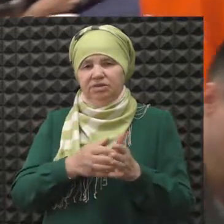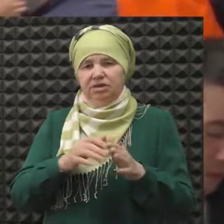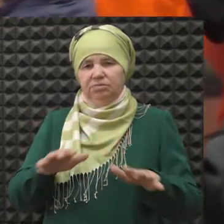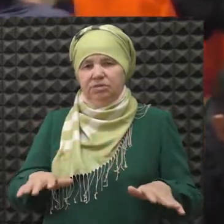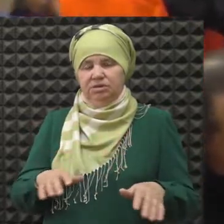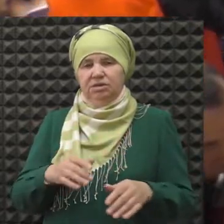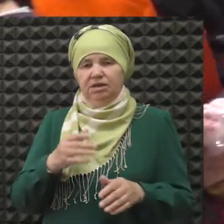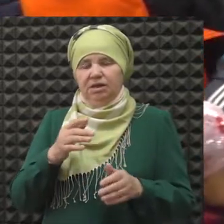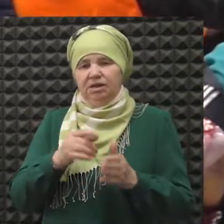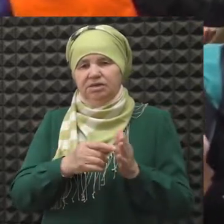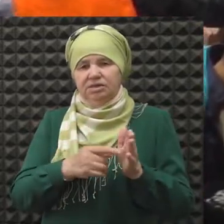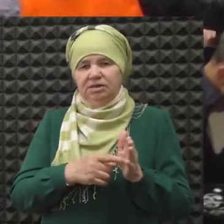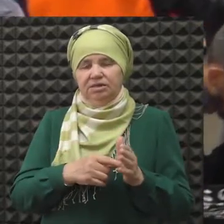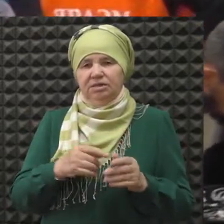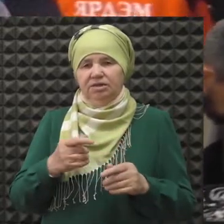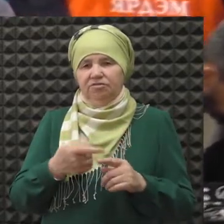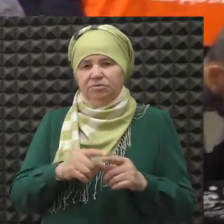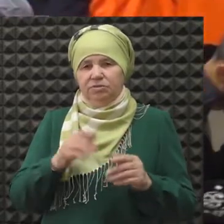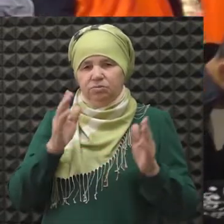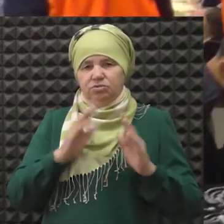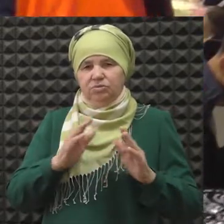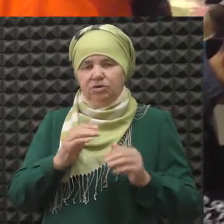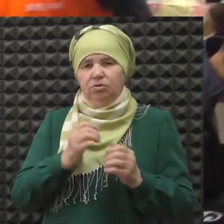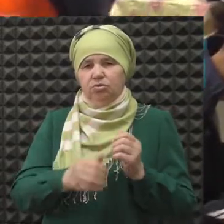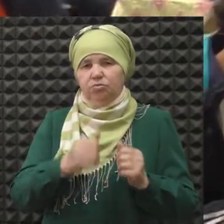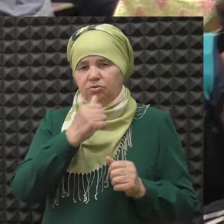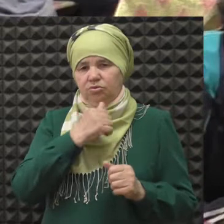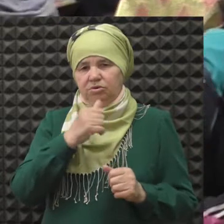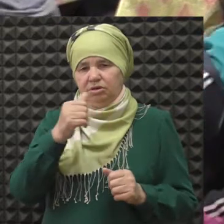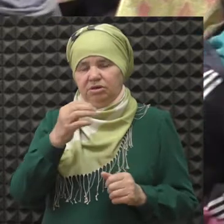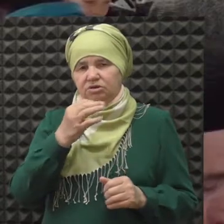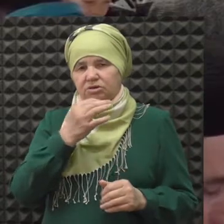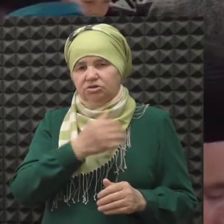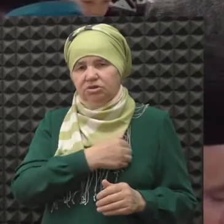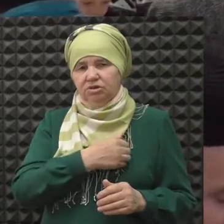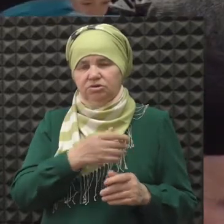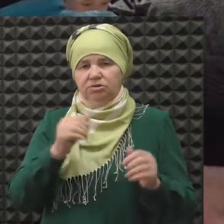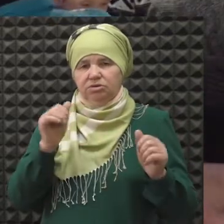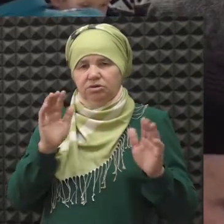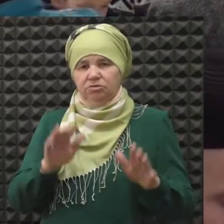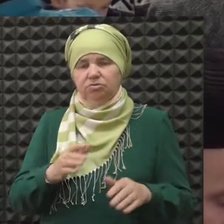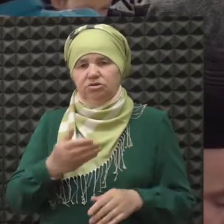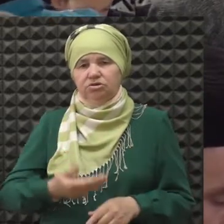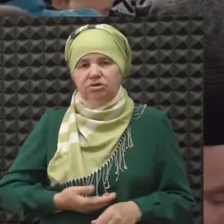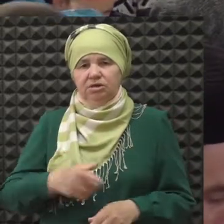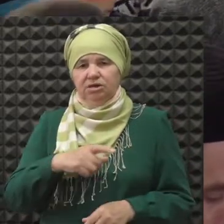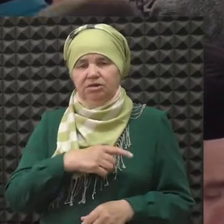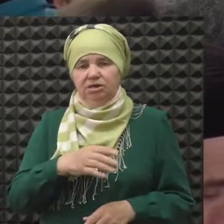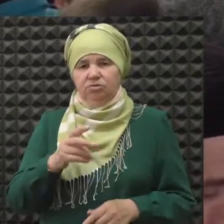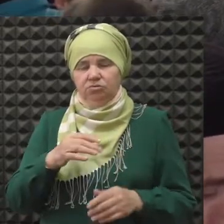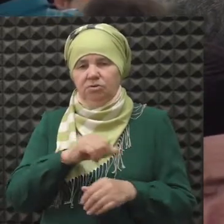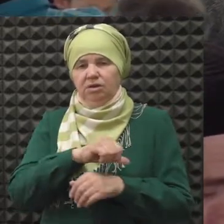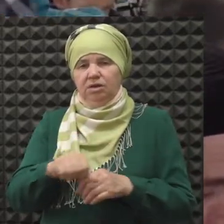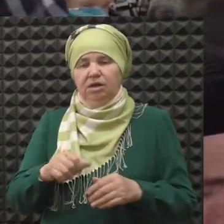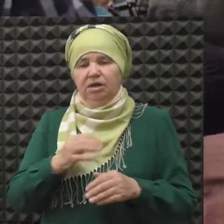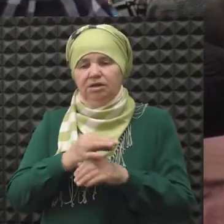Разделить трапезу вечернего разговения вместе с мусульманами может любой. И желающих много, и это не только жители Казани и районов Татарстана, но